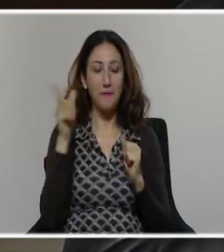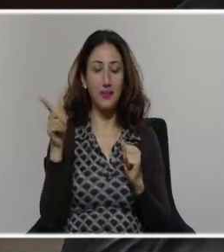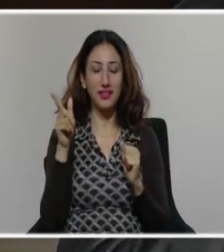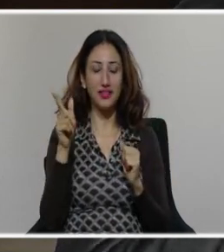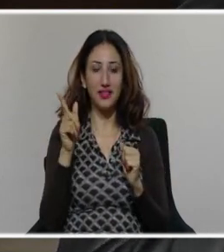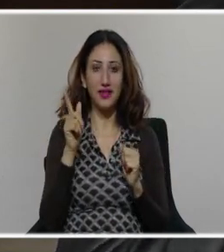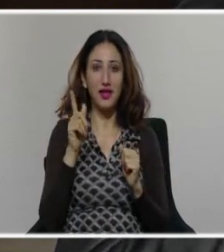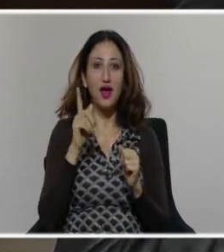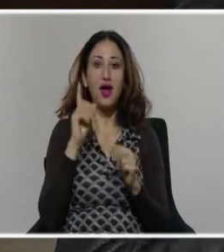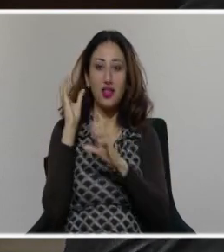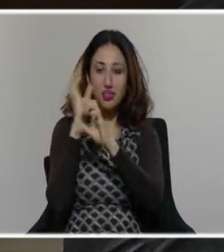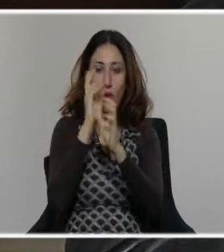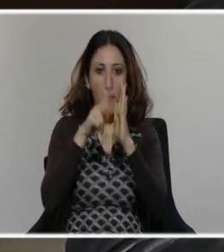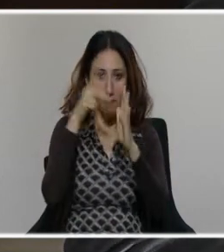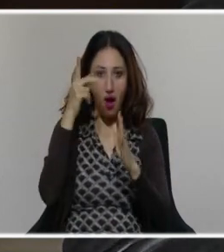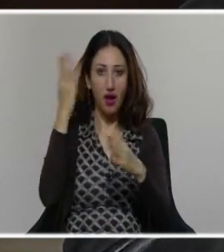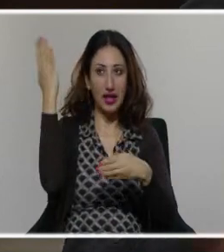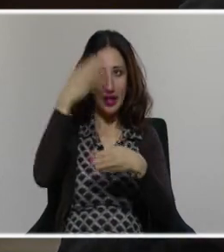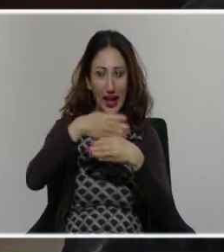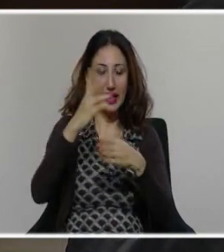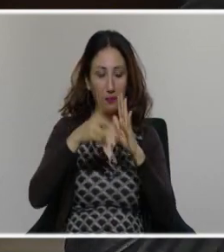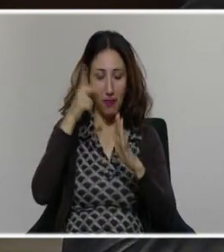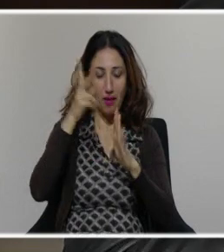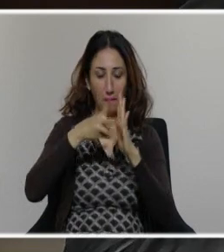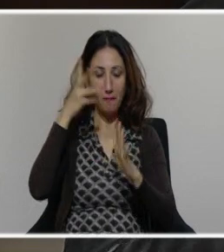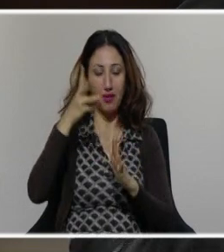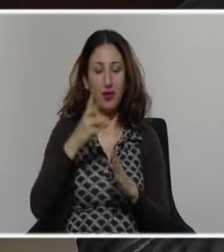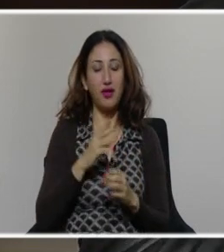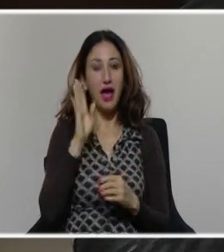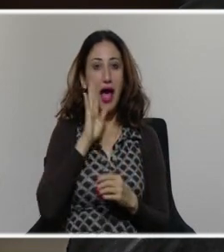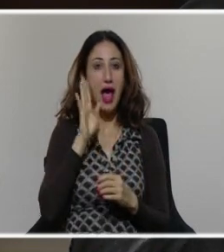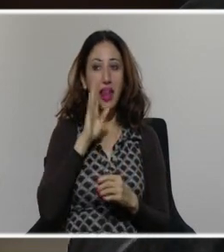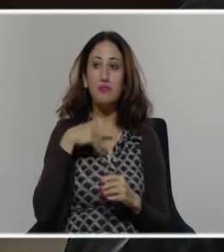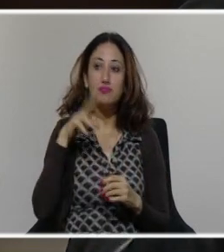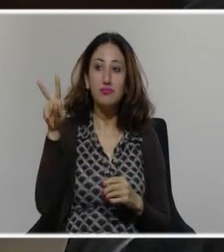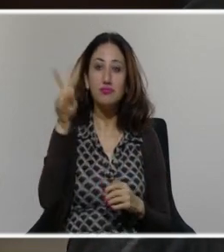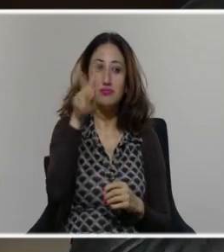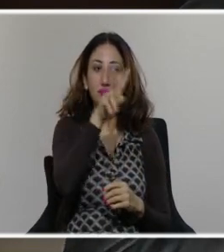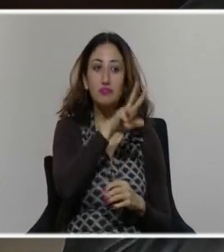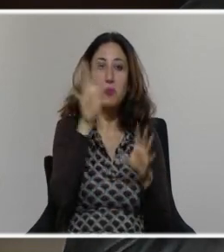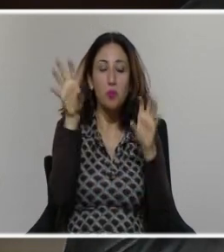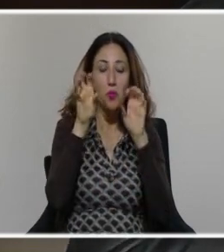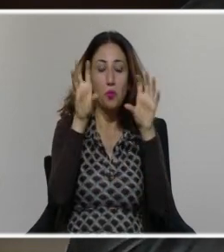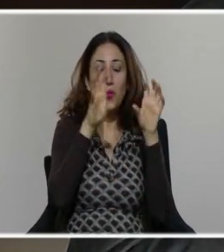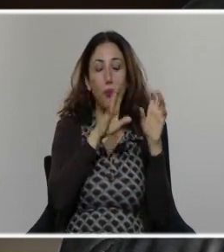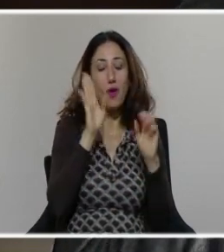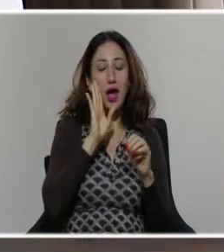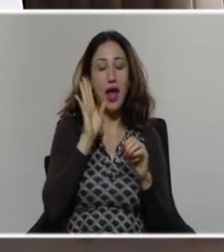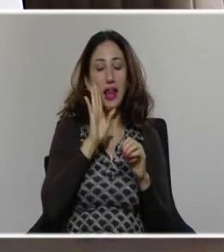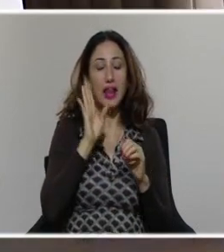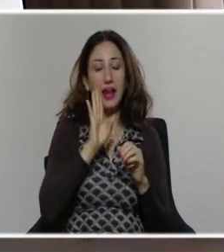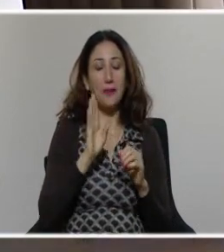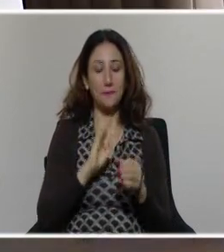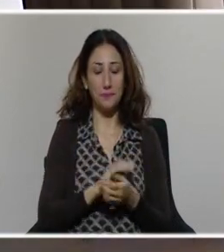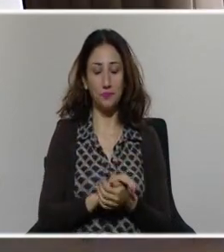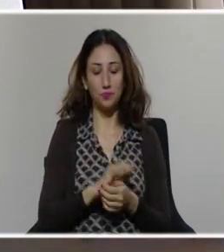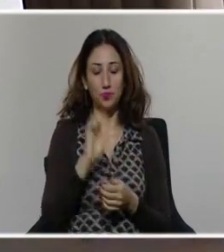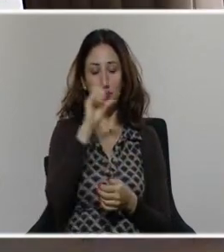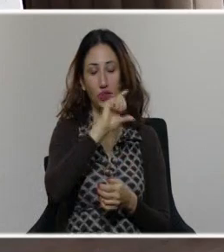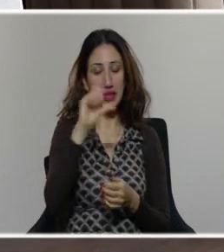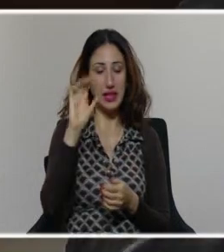فكانت ذكرى حلوه جدا، الواحد بيتعلم من الاساتذه دول كلهم في مكان واحد، زي ما تكون مدرسه على مدار مثلا